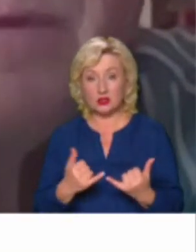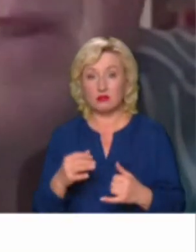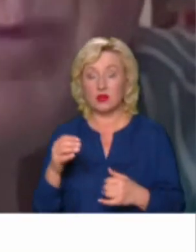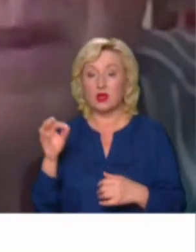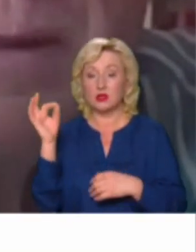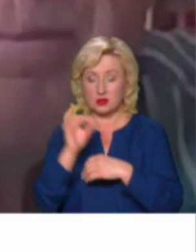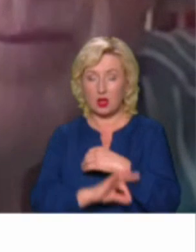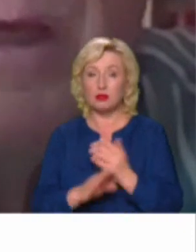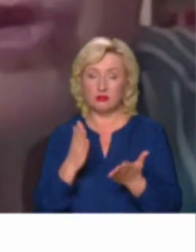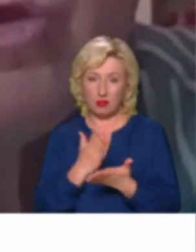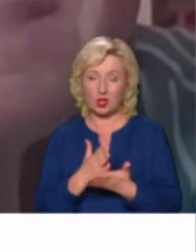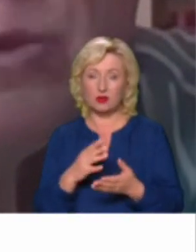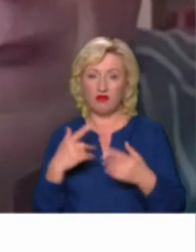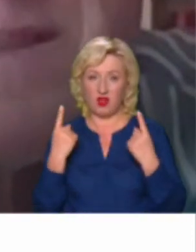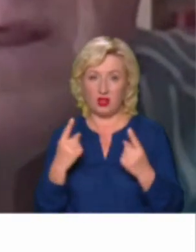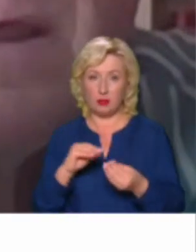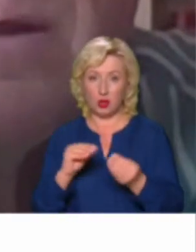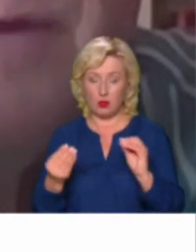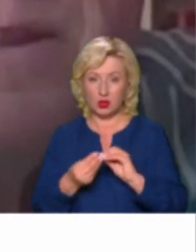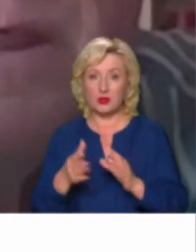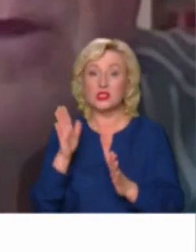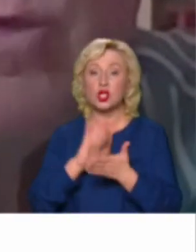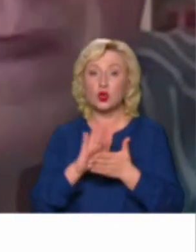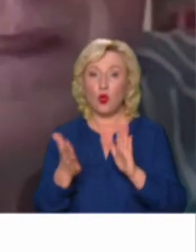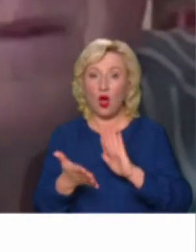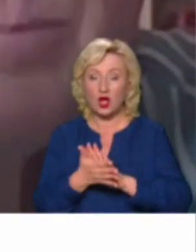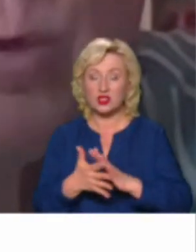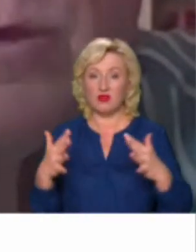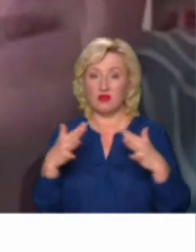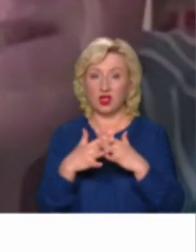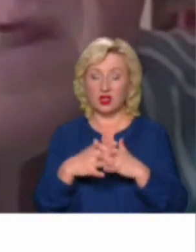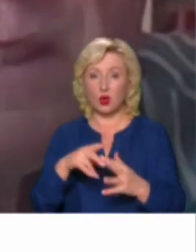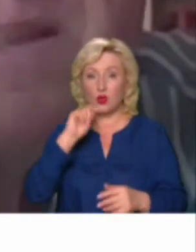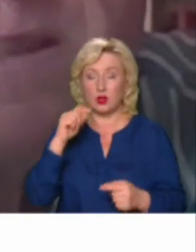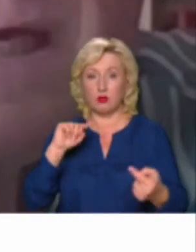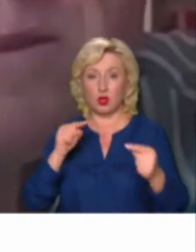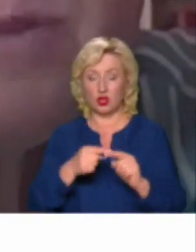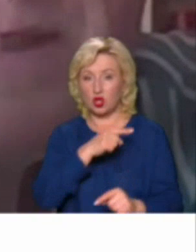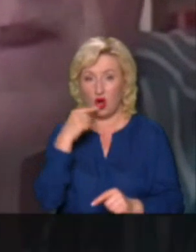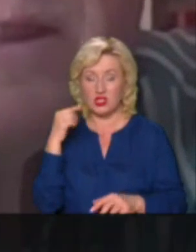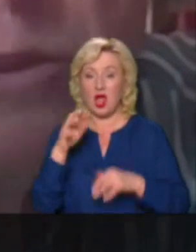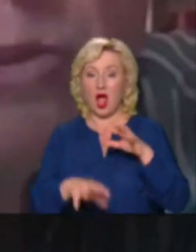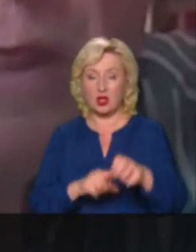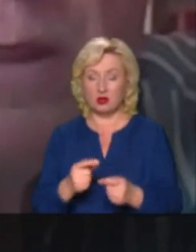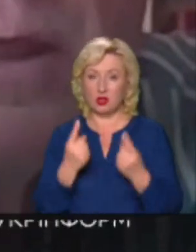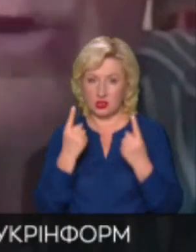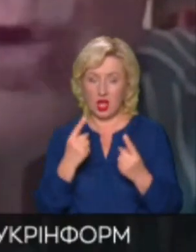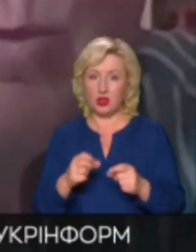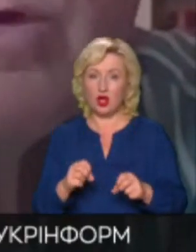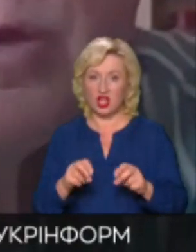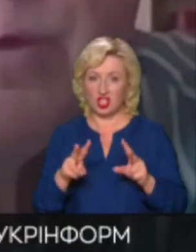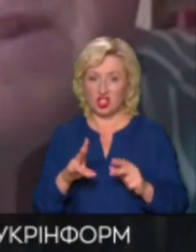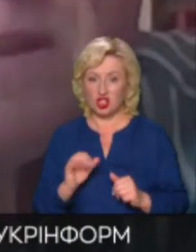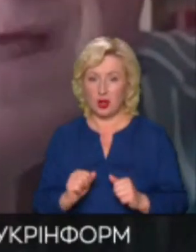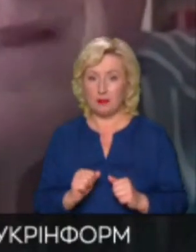матиме великі проблеми. І що ситуація в війні України проти російської агресії зараз достатньо критична.